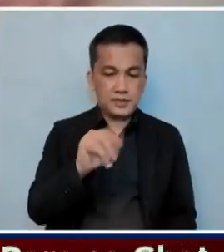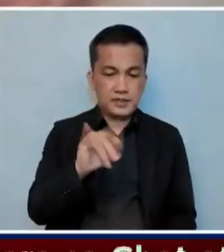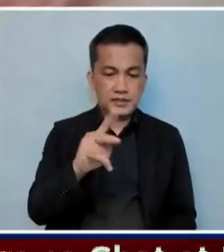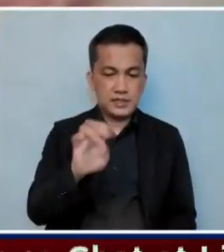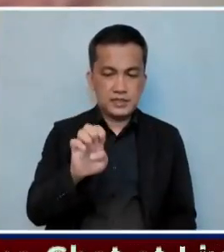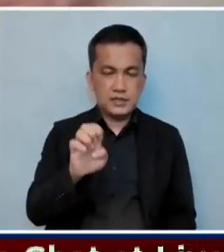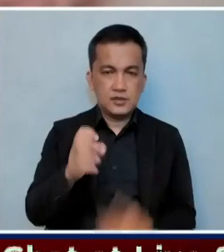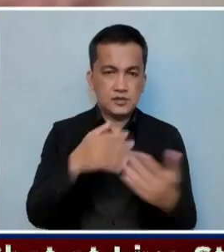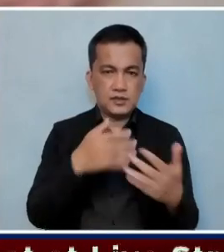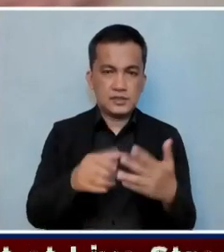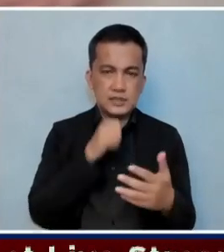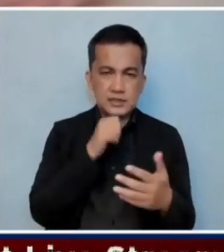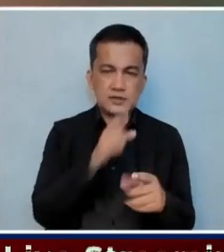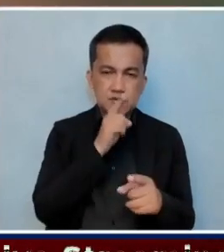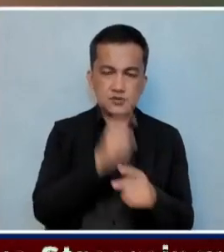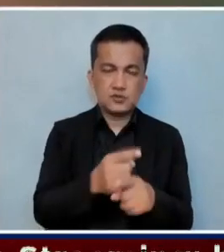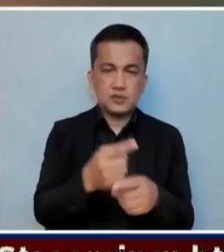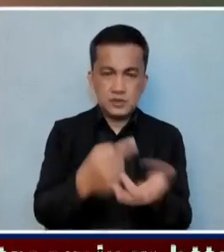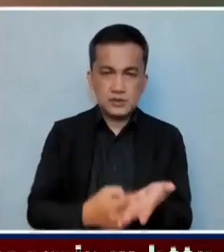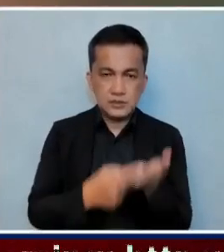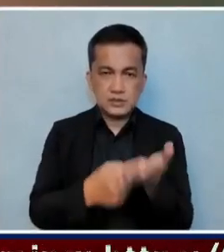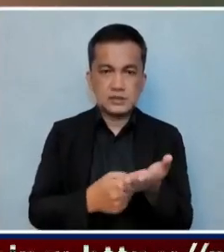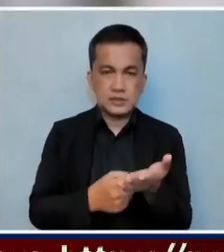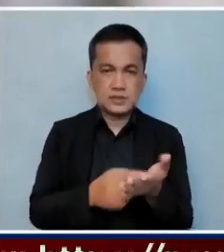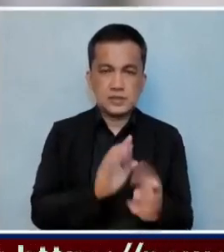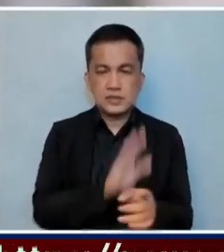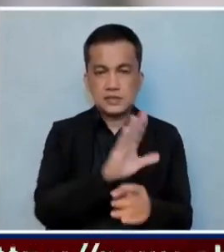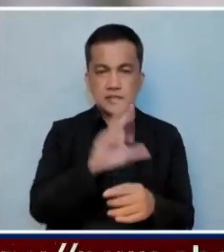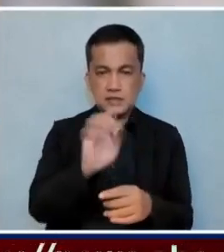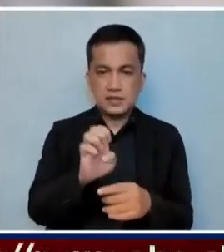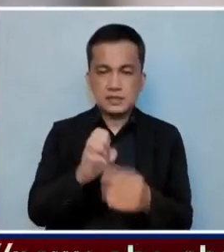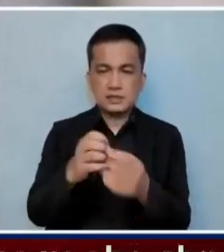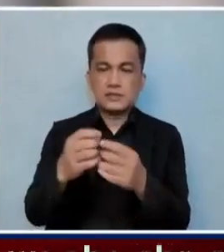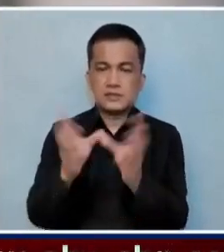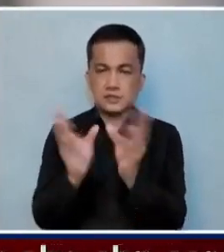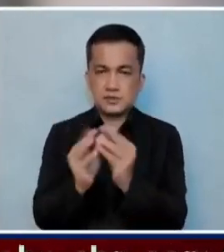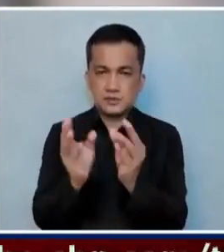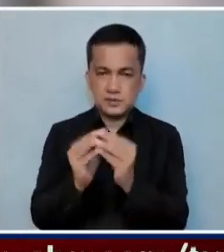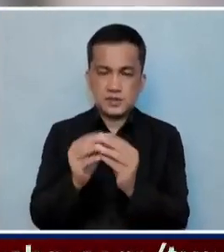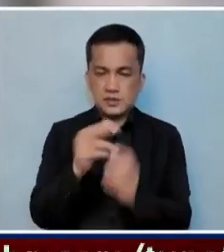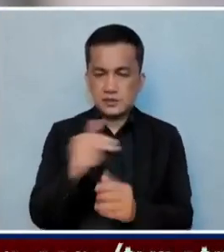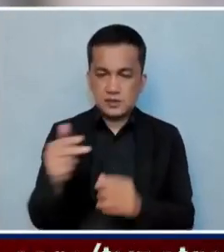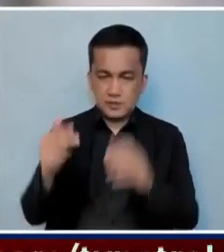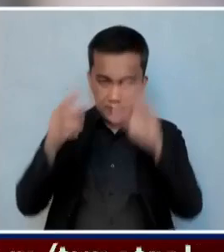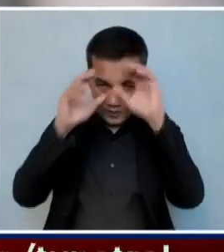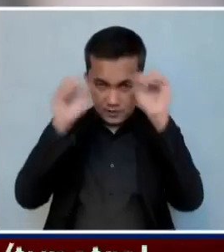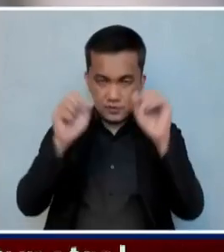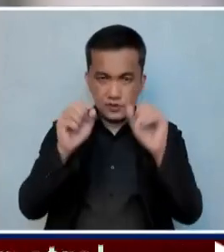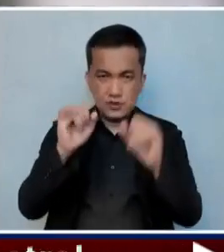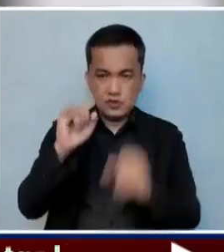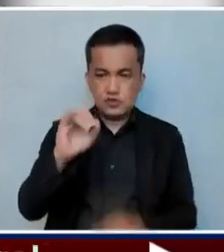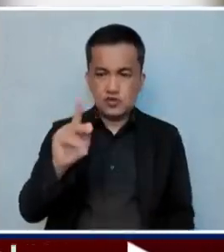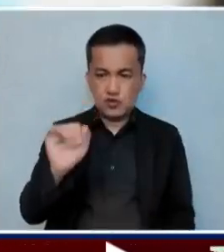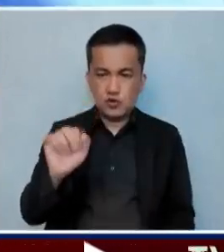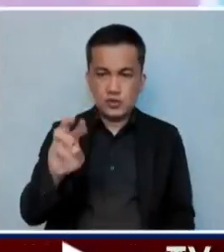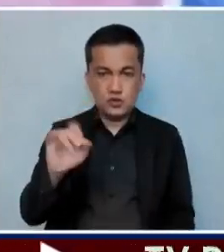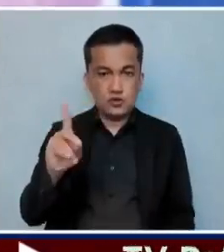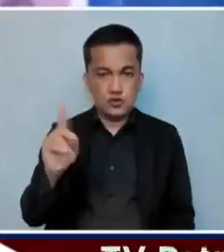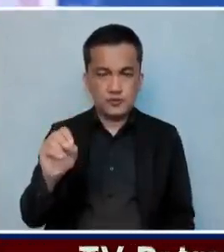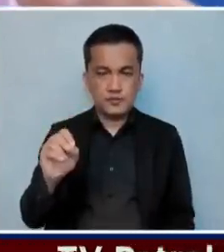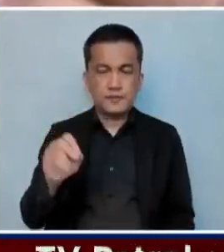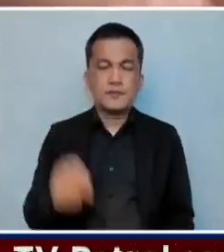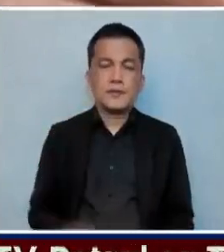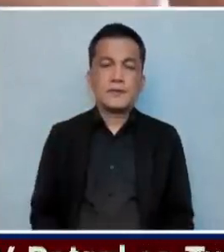tiyak na natalakay ang kanyang kaso sa pulong ni na Indonesian President Joko Widodo. Una nang sinabi